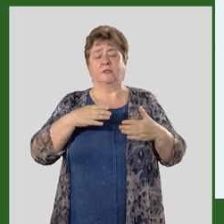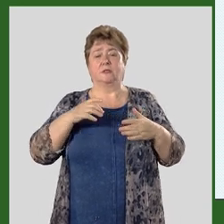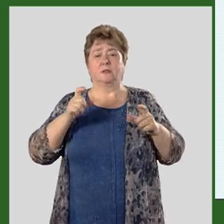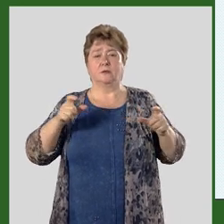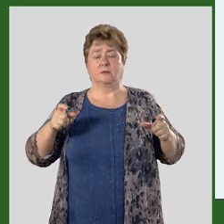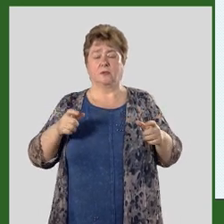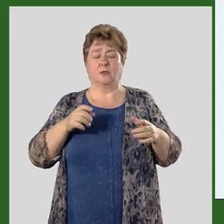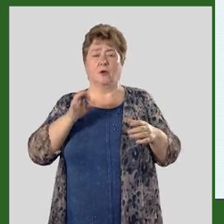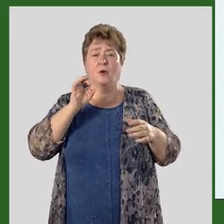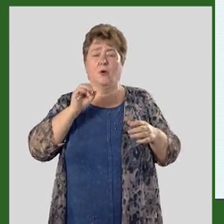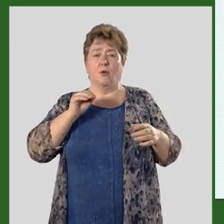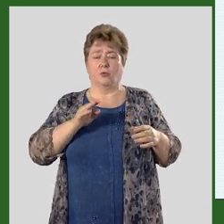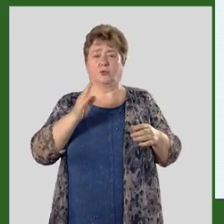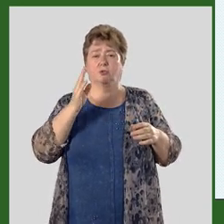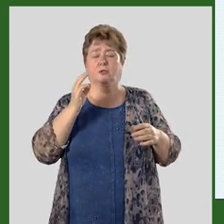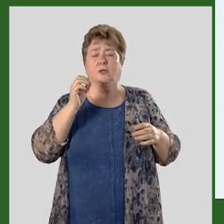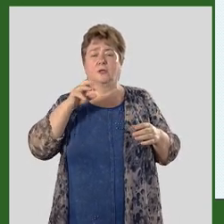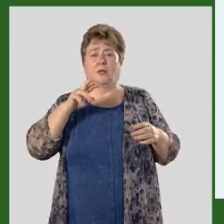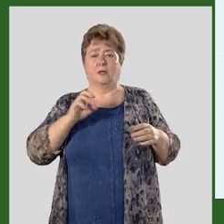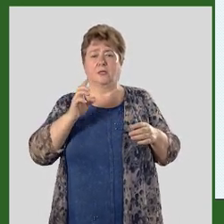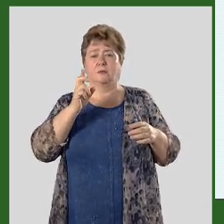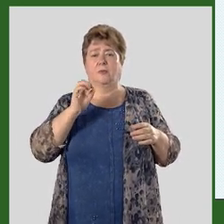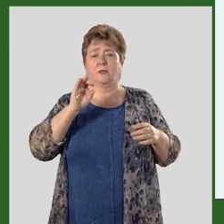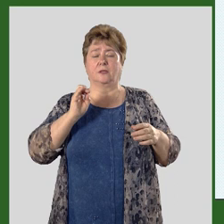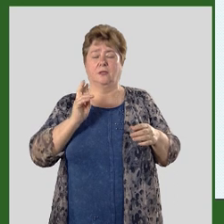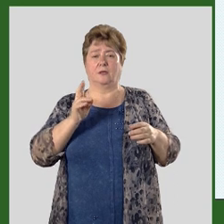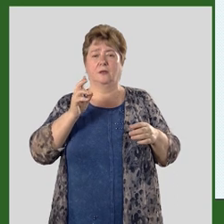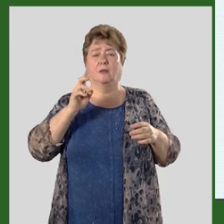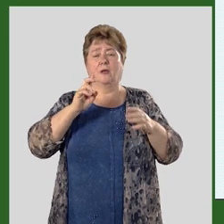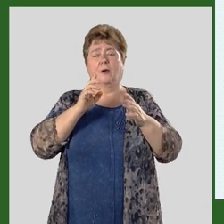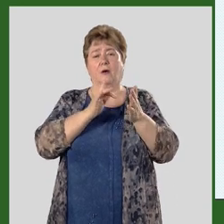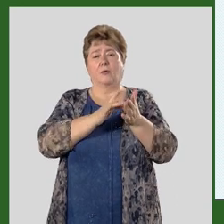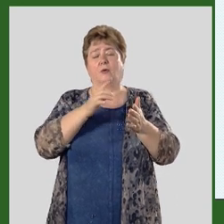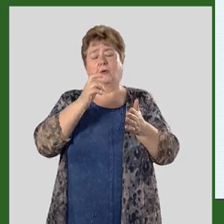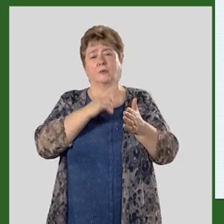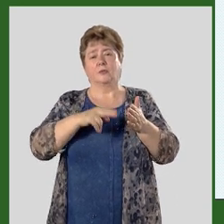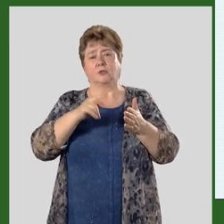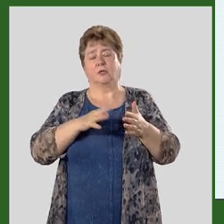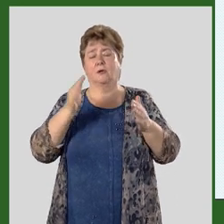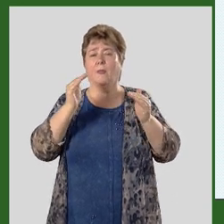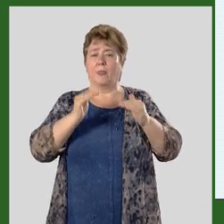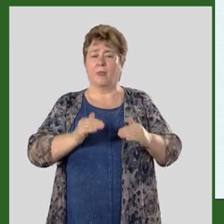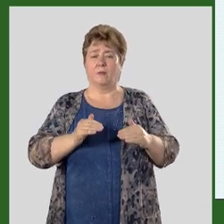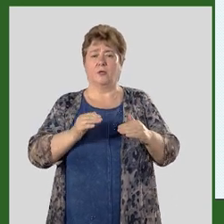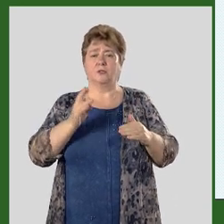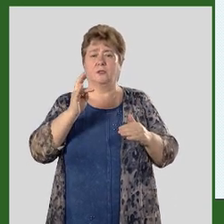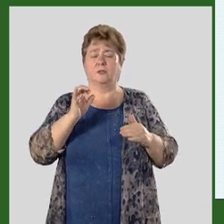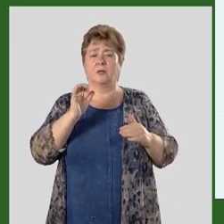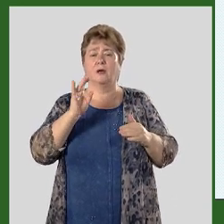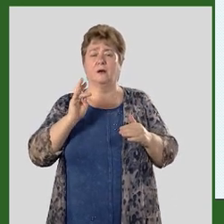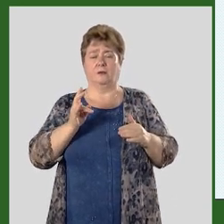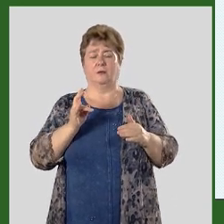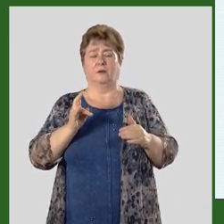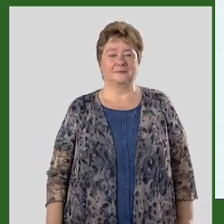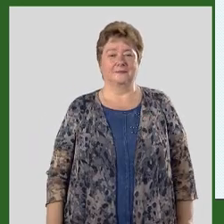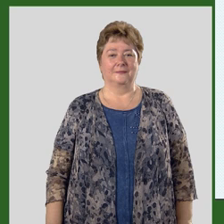Таласской, Ошской, Баткенской областях, городе Бишкек и наименьший в Нарынской области.